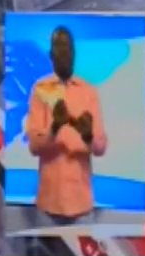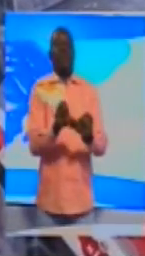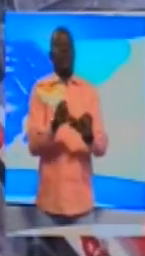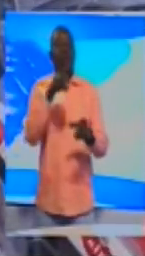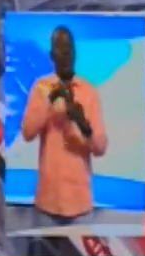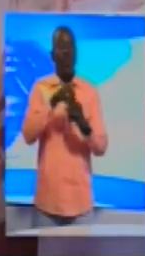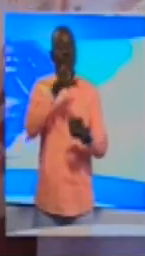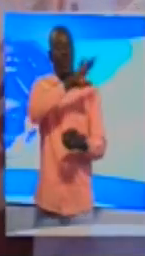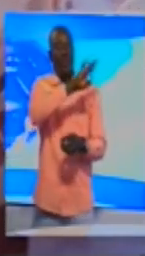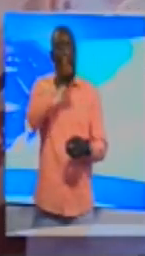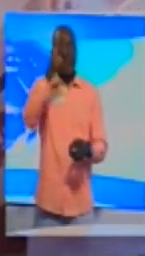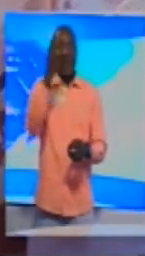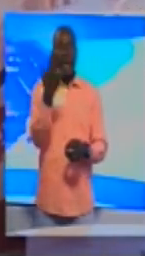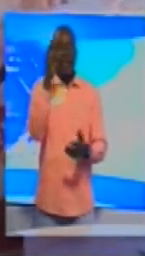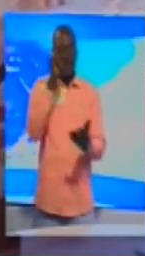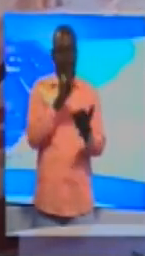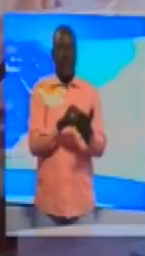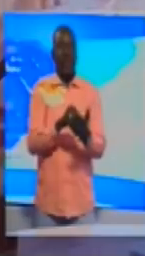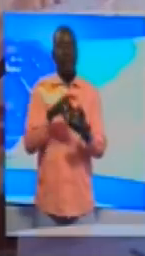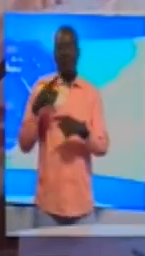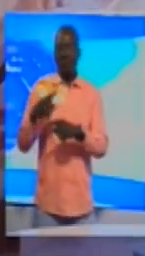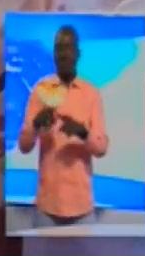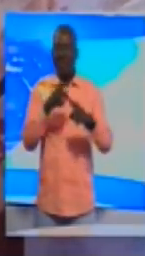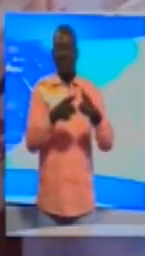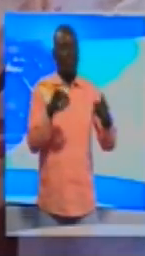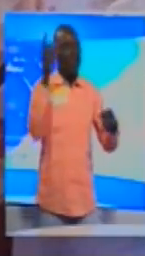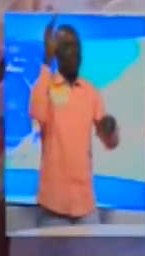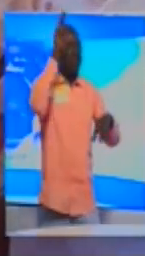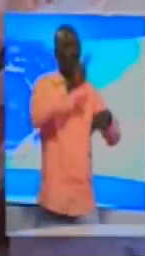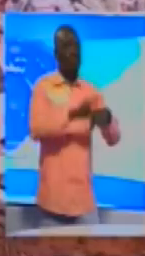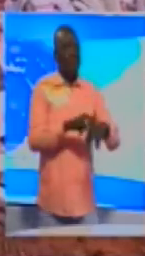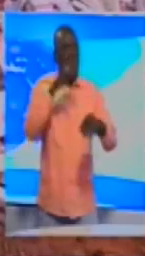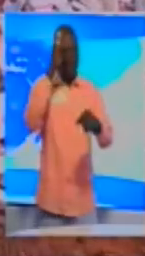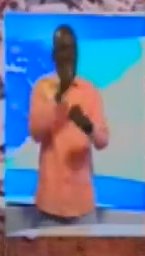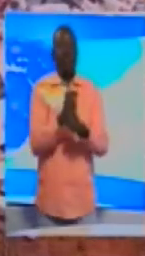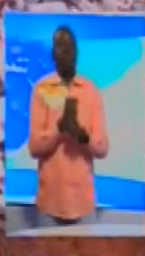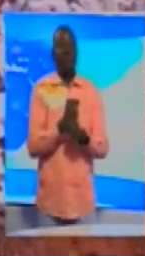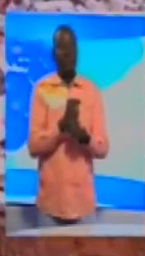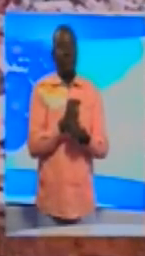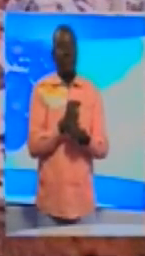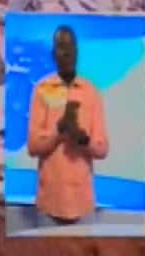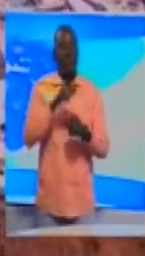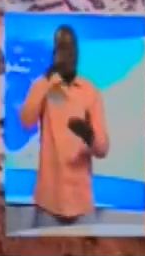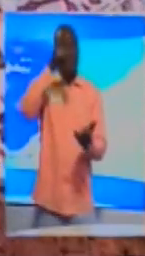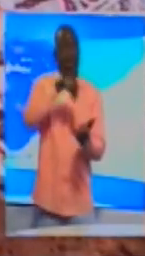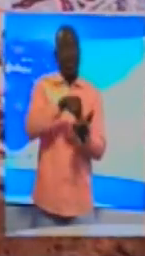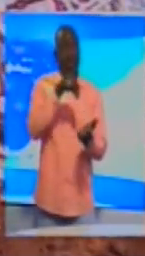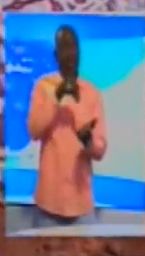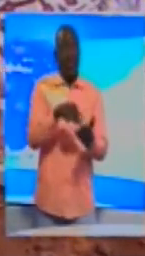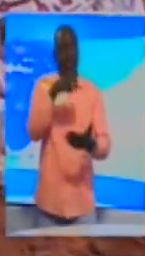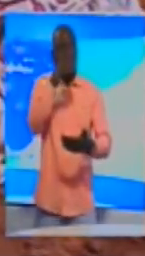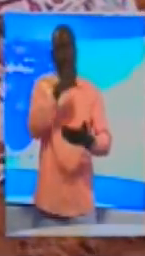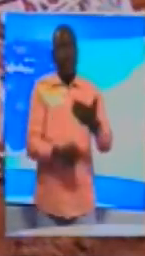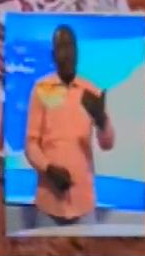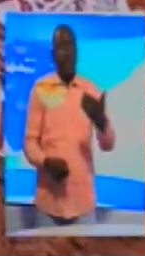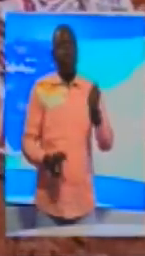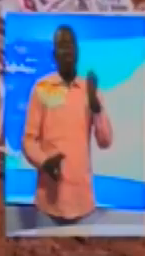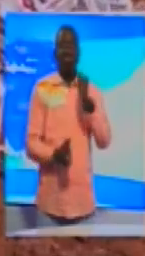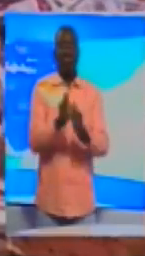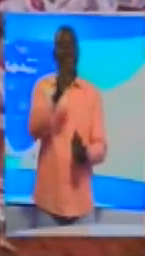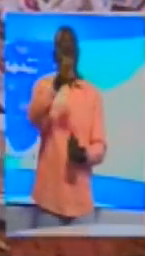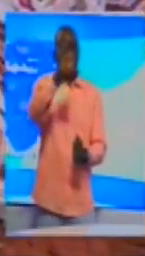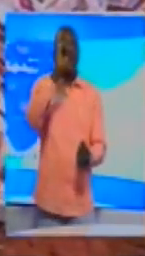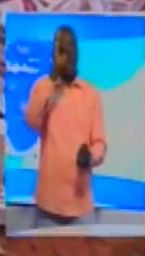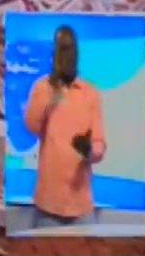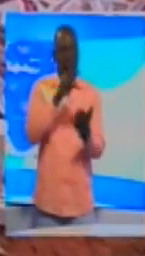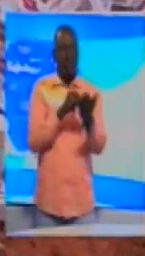75750 paquets de cigarettes de différentes marques qui ont été saisis. Une quantité d'une valeur marchande de plus de 50